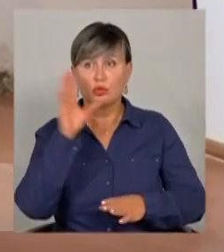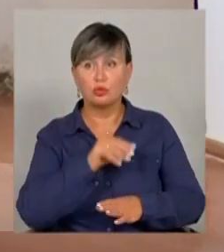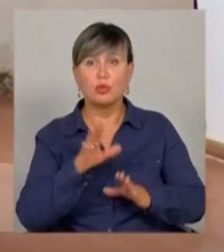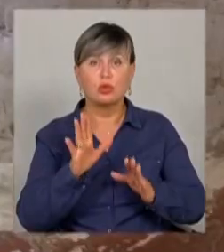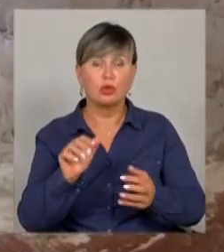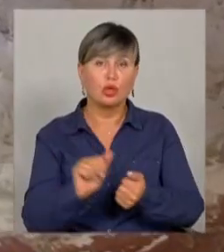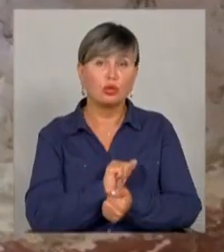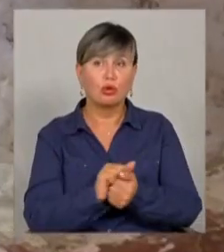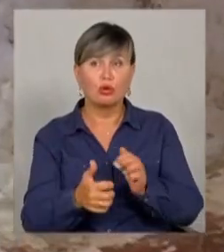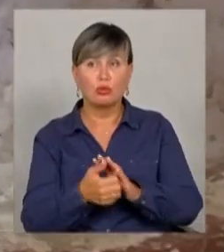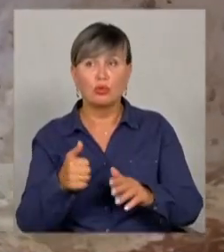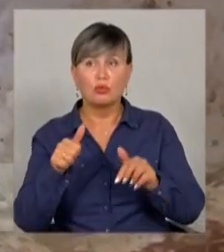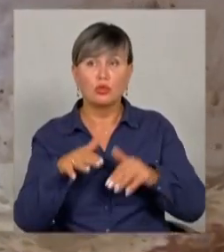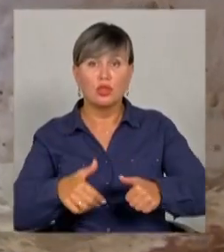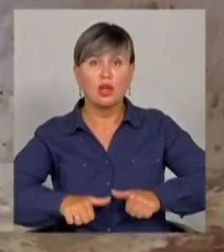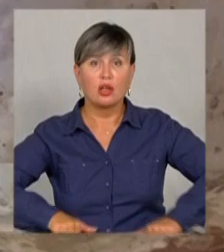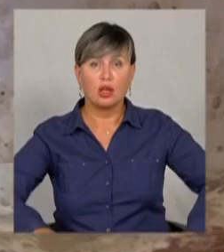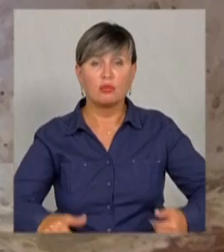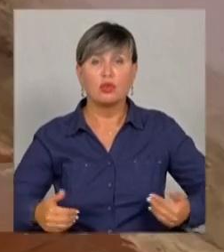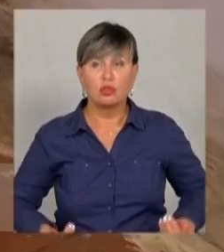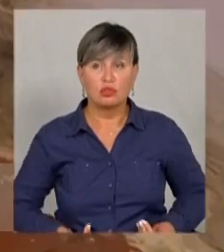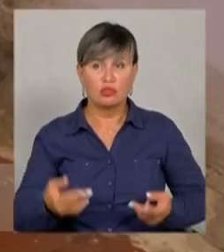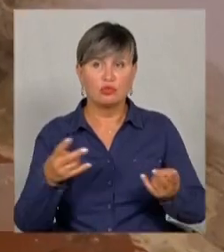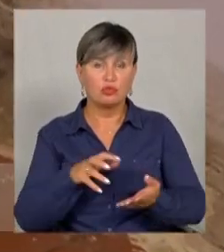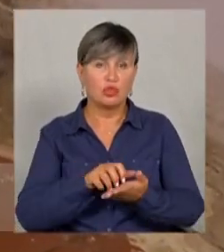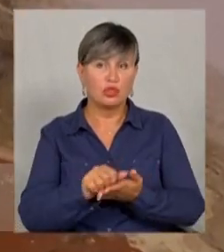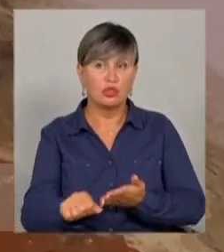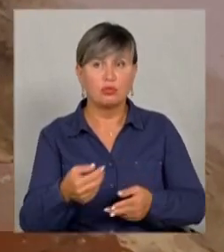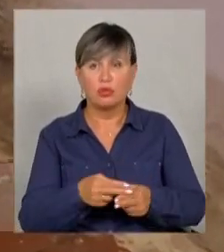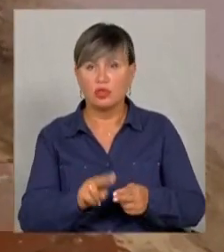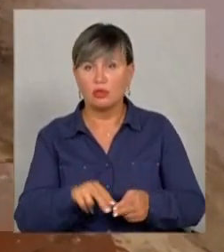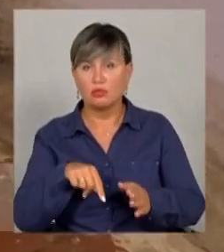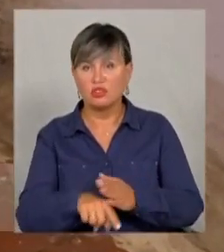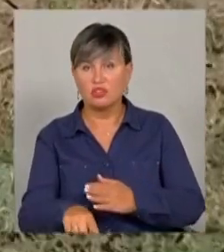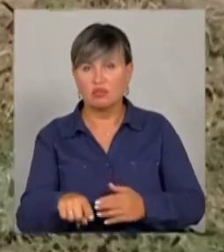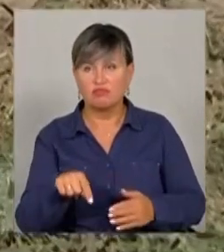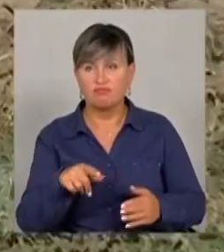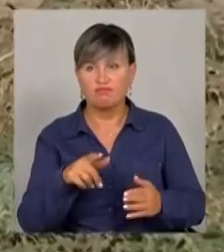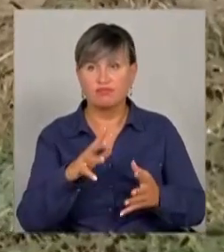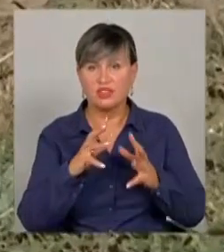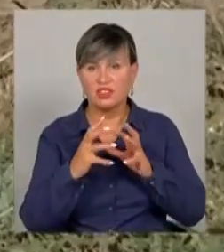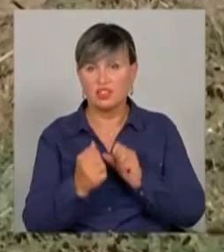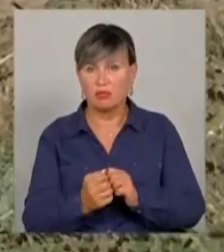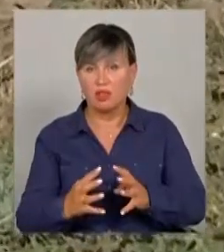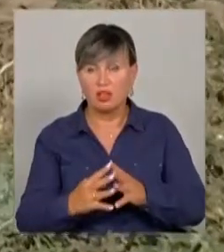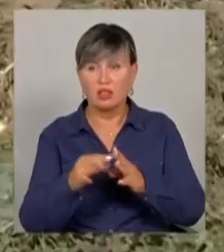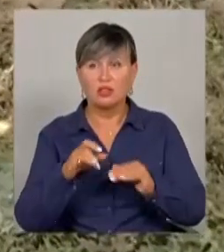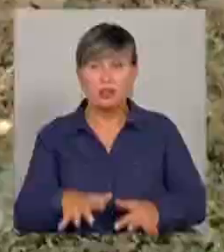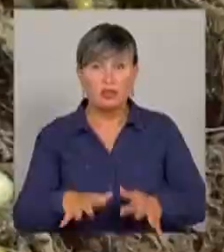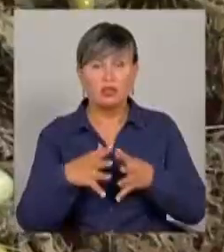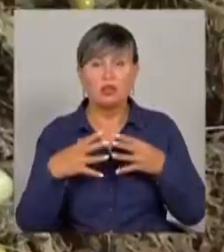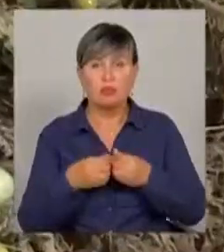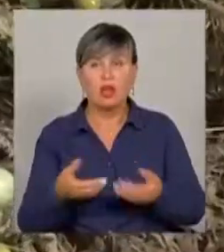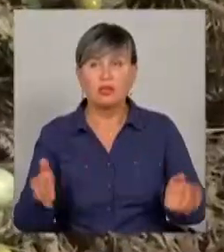только документы. По решению комиссии жилье подлежит сносу, так как он саманный, заявили специалисты. Из-за потопа семья осталась